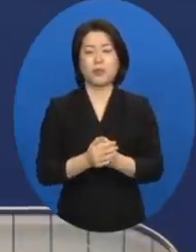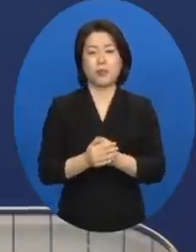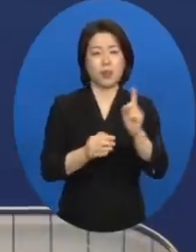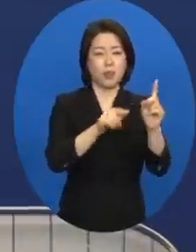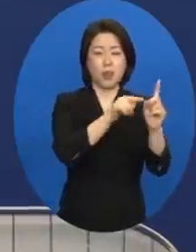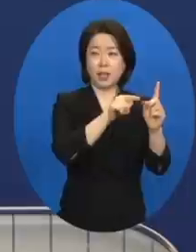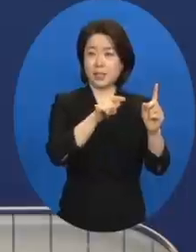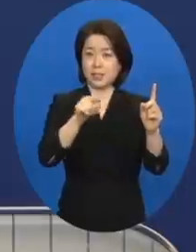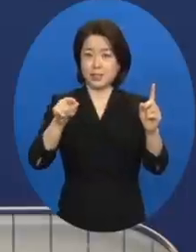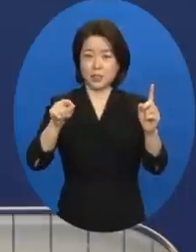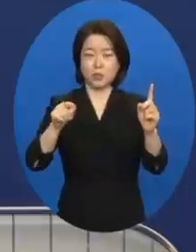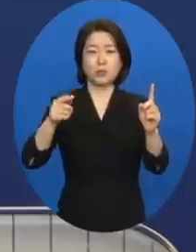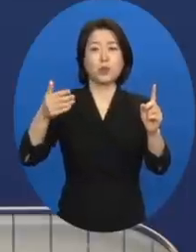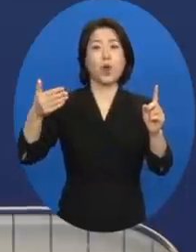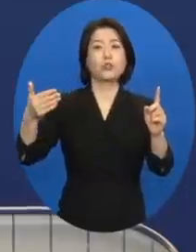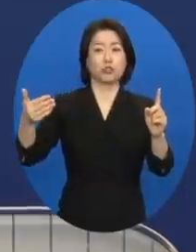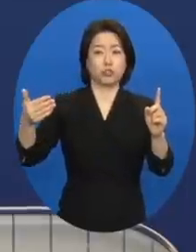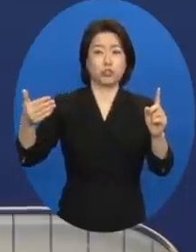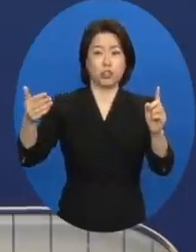1절부터